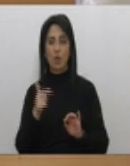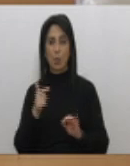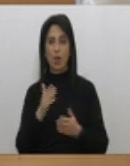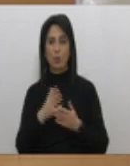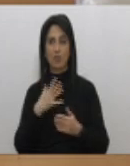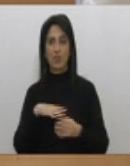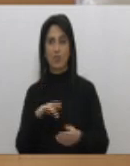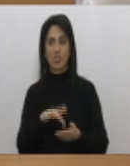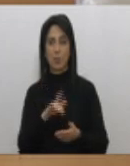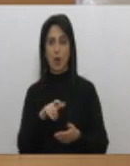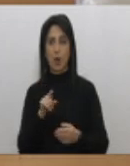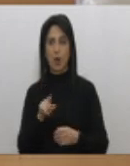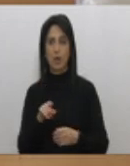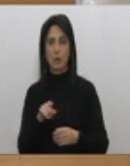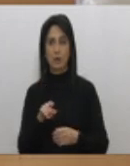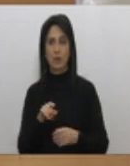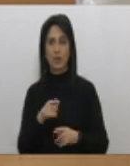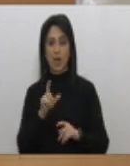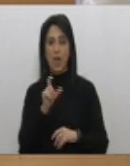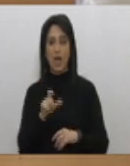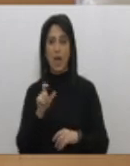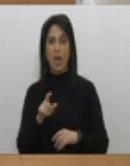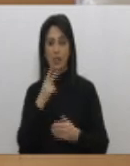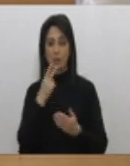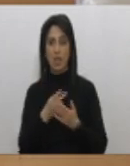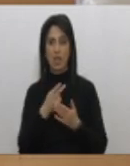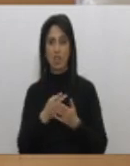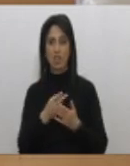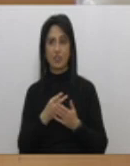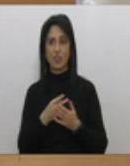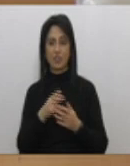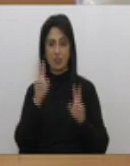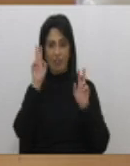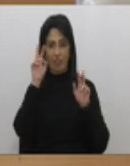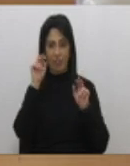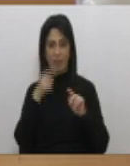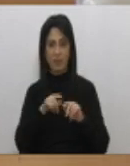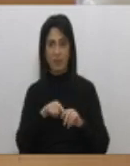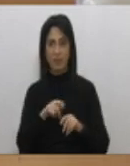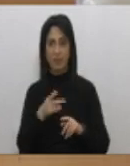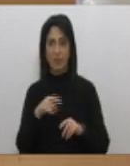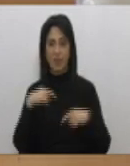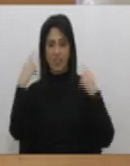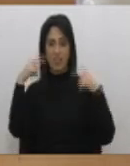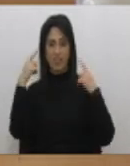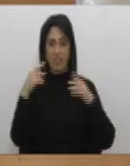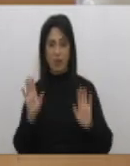ყენებს საქართველოს მოქალაქეებს. ადამიანები მიაჩნიათ ბრიყვებად და ცხვრის